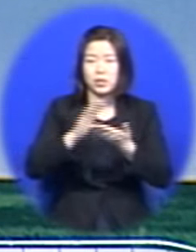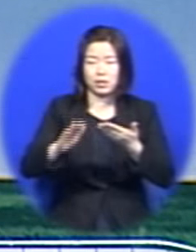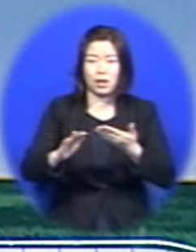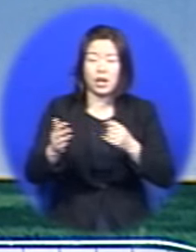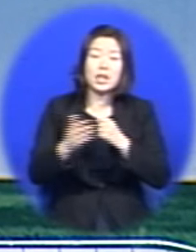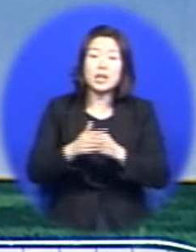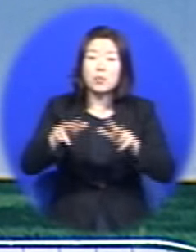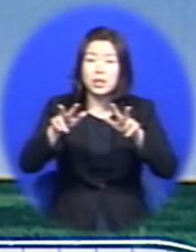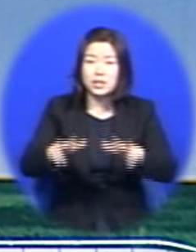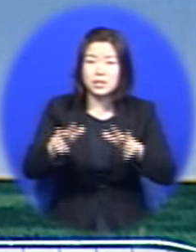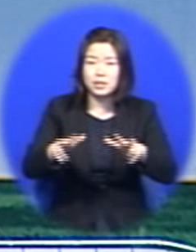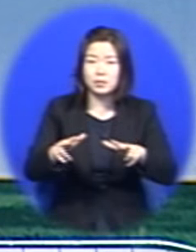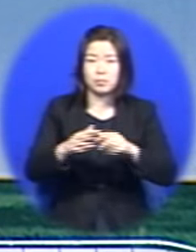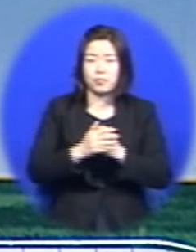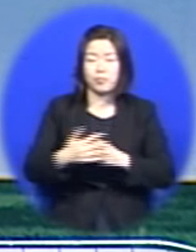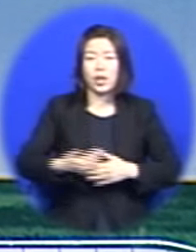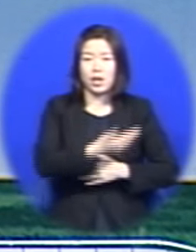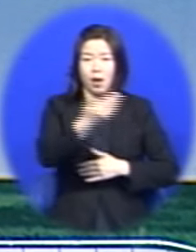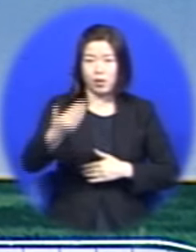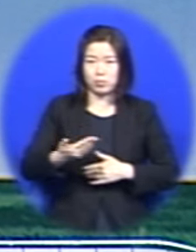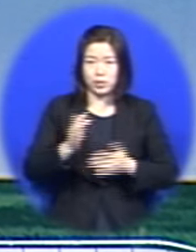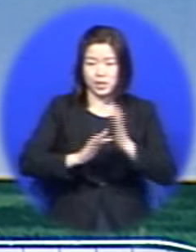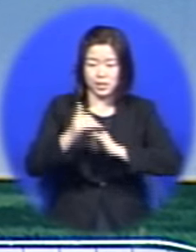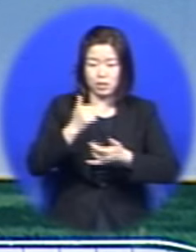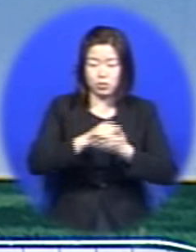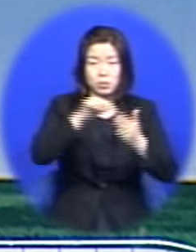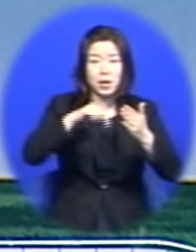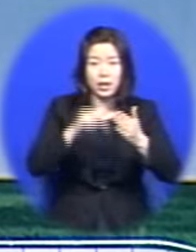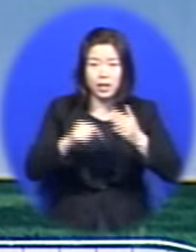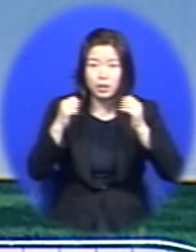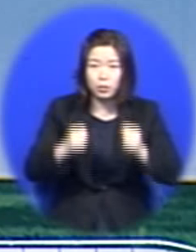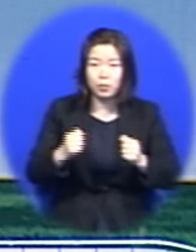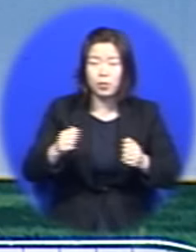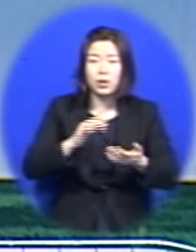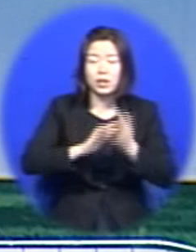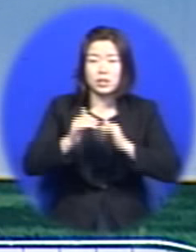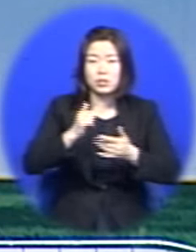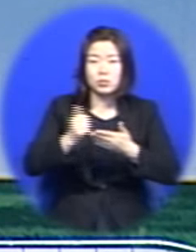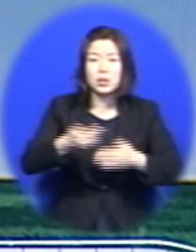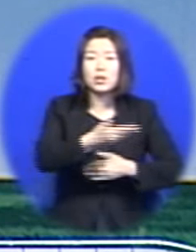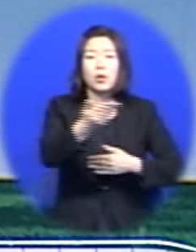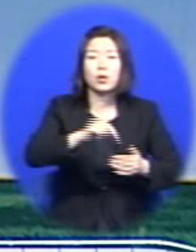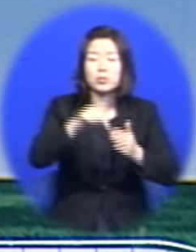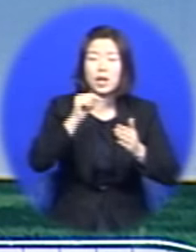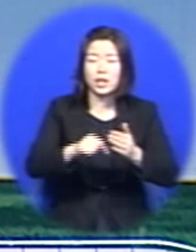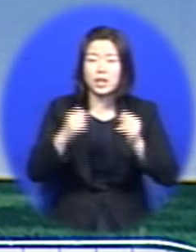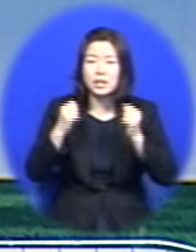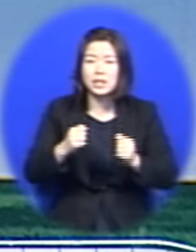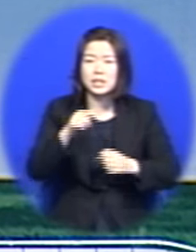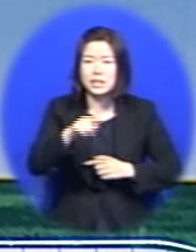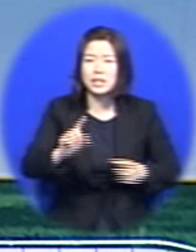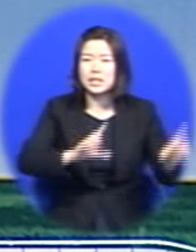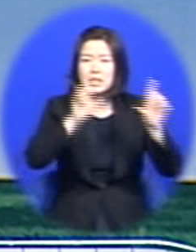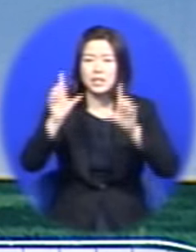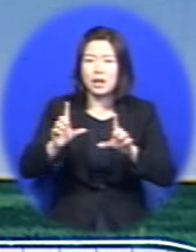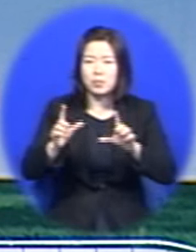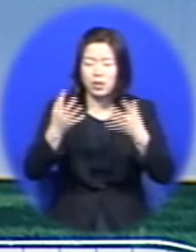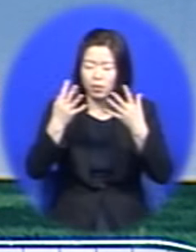그러므로 지금 여러분이 예수님 안에 있고 예수님이 여러분 안에 계시는 이 삶이 얼마나 중요한지 모릅니다.